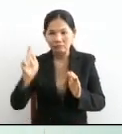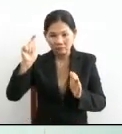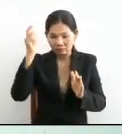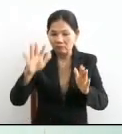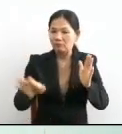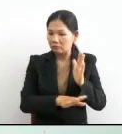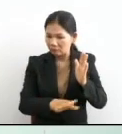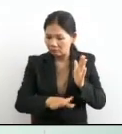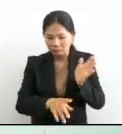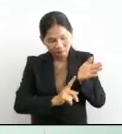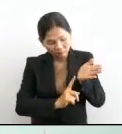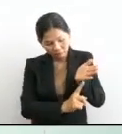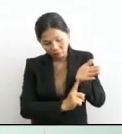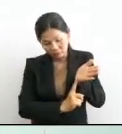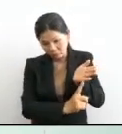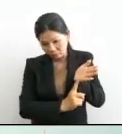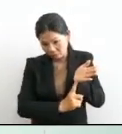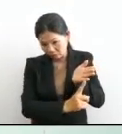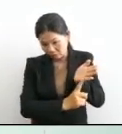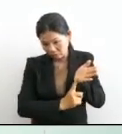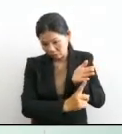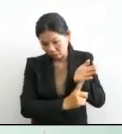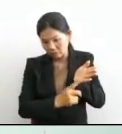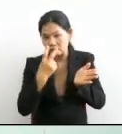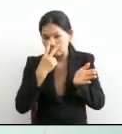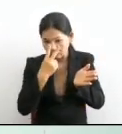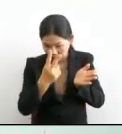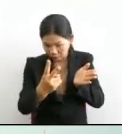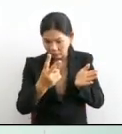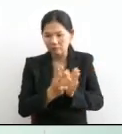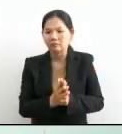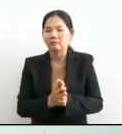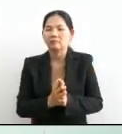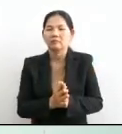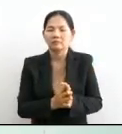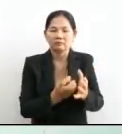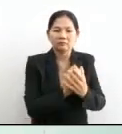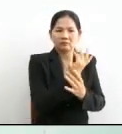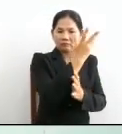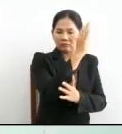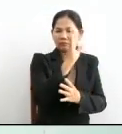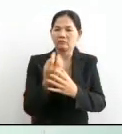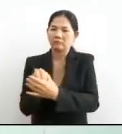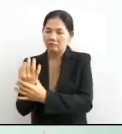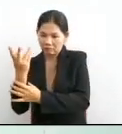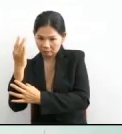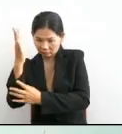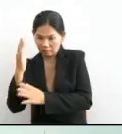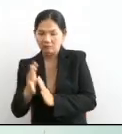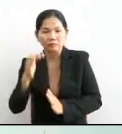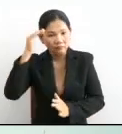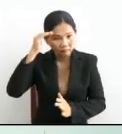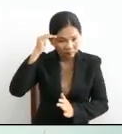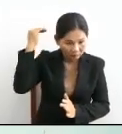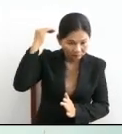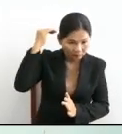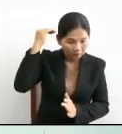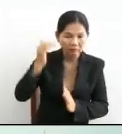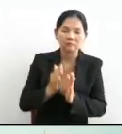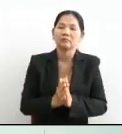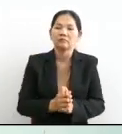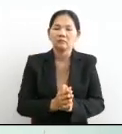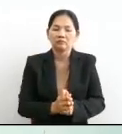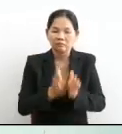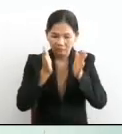con mờ mấy con khơi ấy kì chà con khơi chà đầm nằm chà chẳng quạt bữa làm lại lấy cứ chia mẹ đám